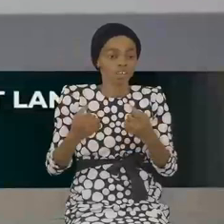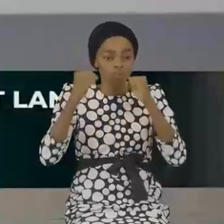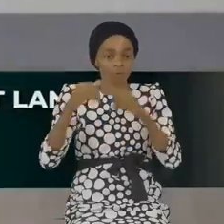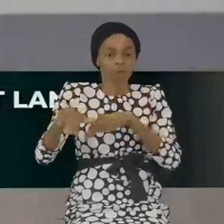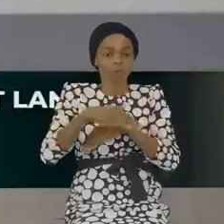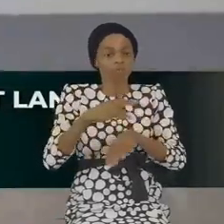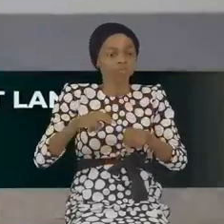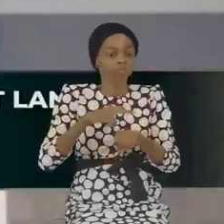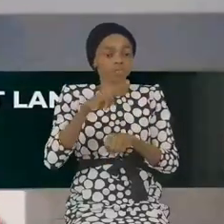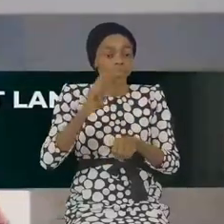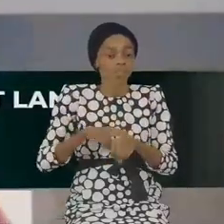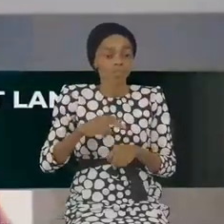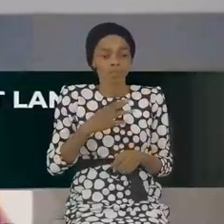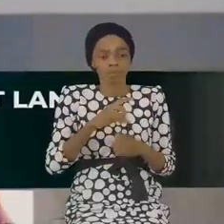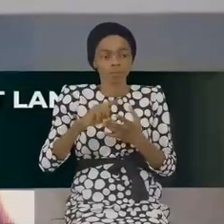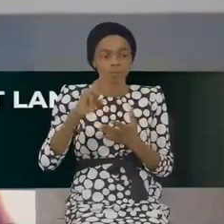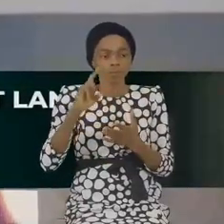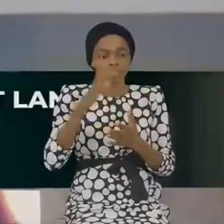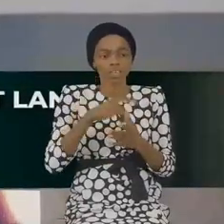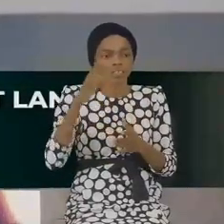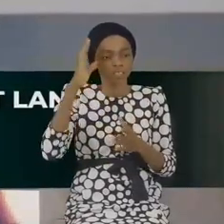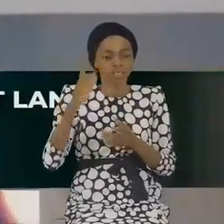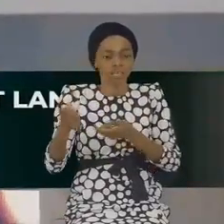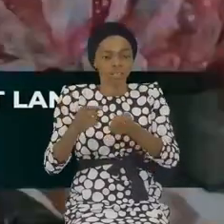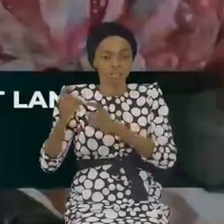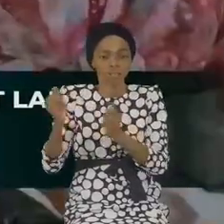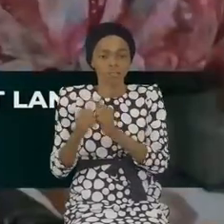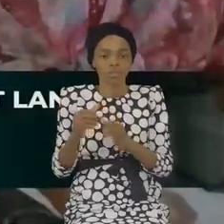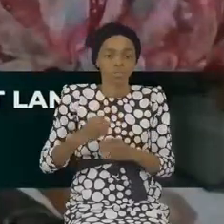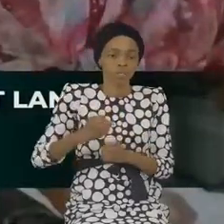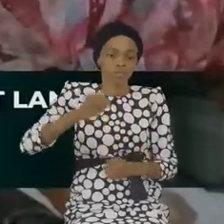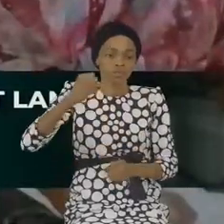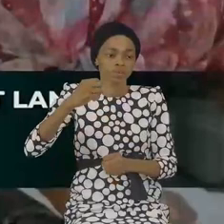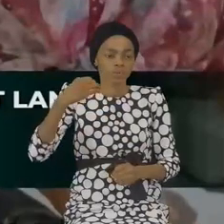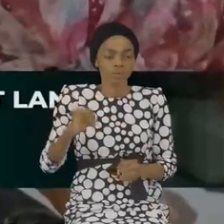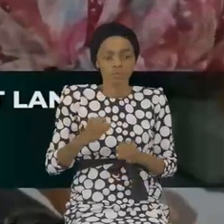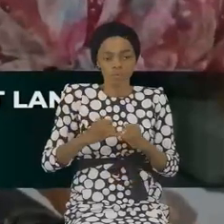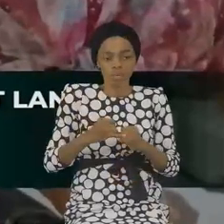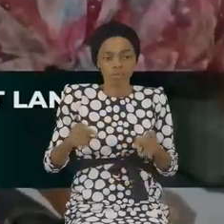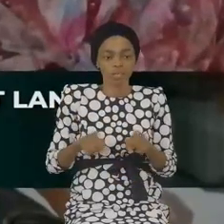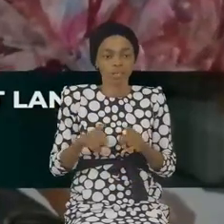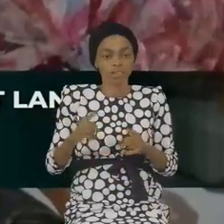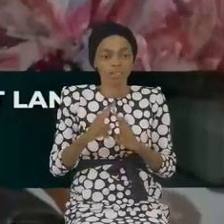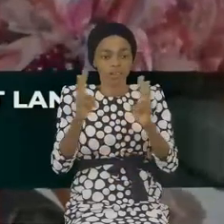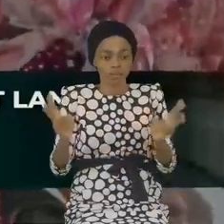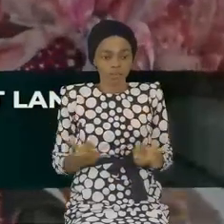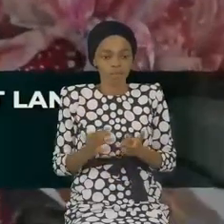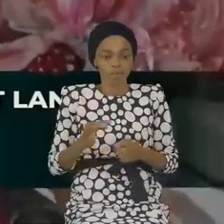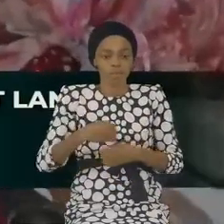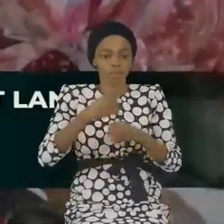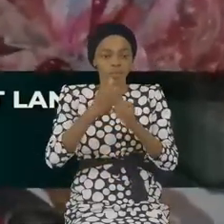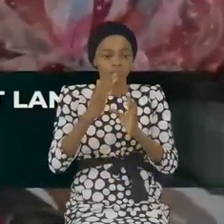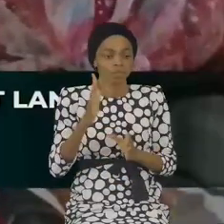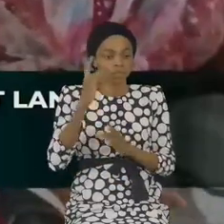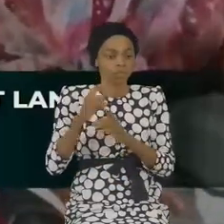Verset 27, les pètera avec une verge de fer, comme on brise les vases d'argile. Ainsi que moi-même, j'en ai